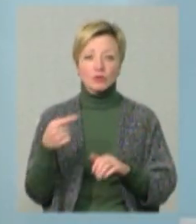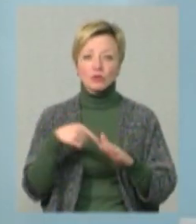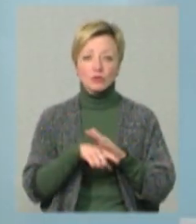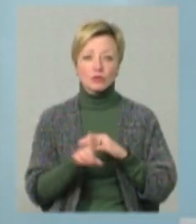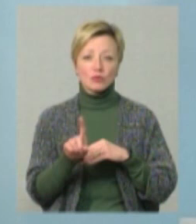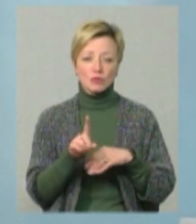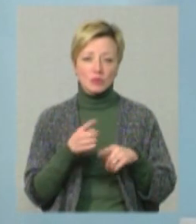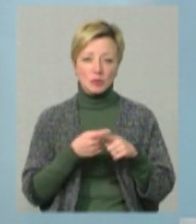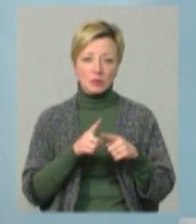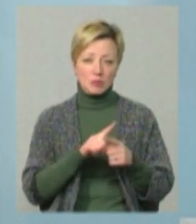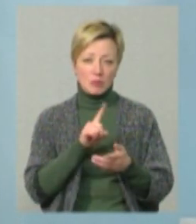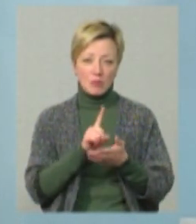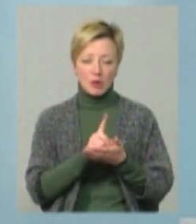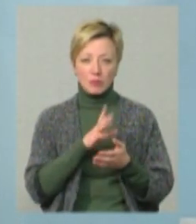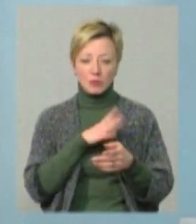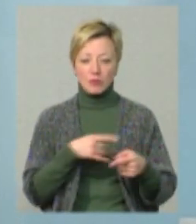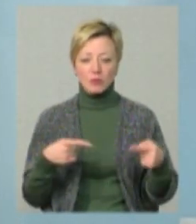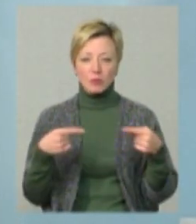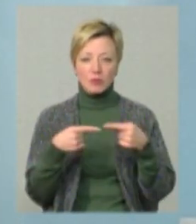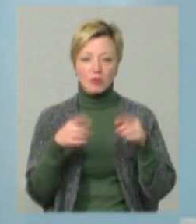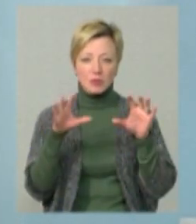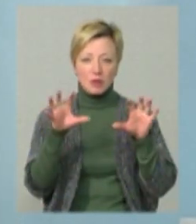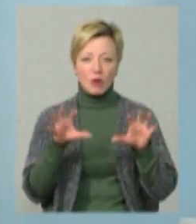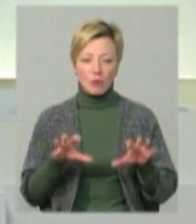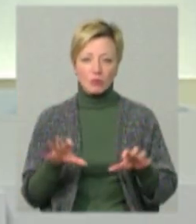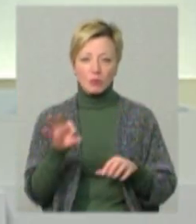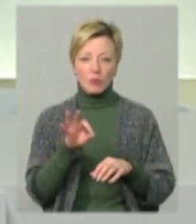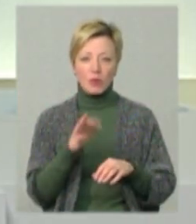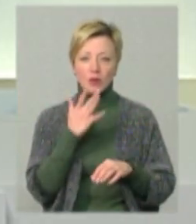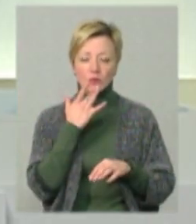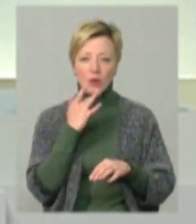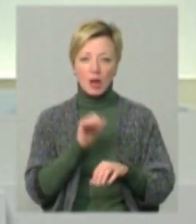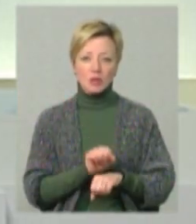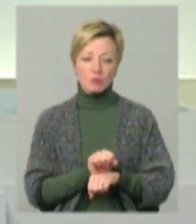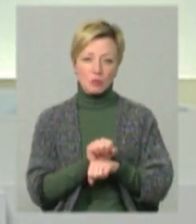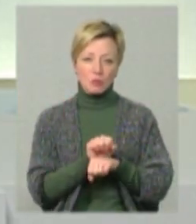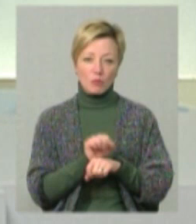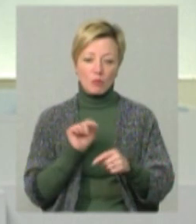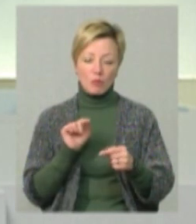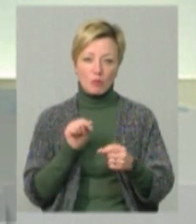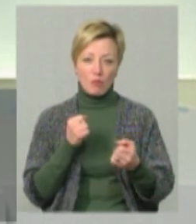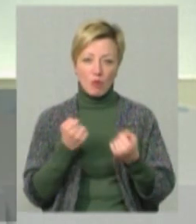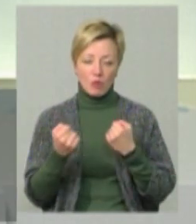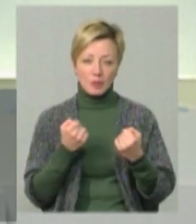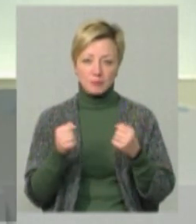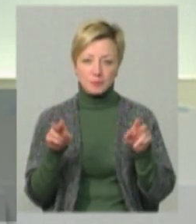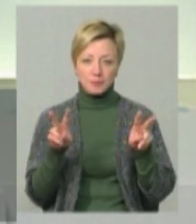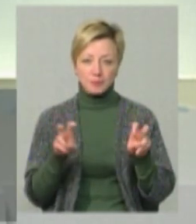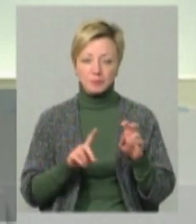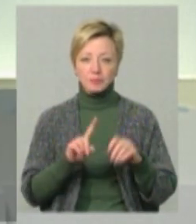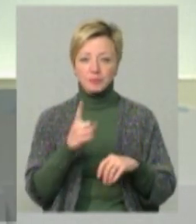оборони тієї, якою вона має стати відповідно до закону про національний спротив? Відомо, що з 1